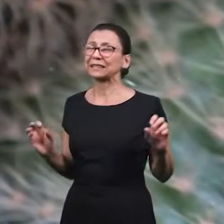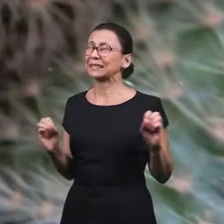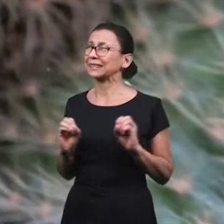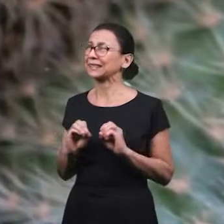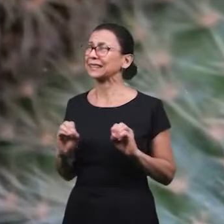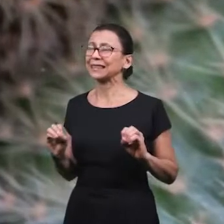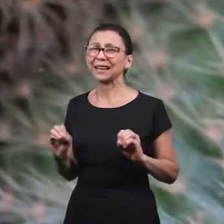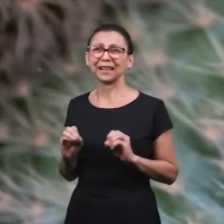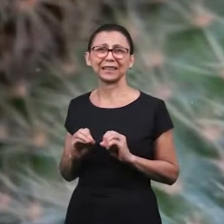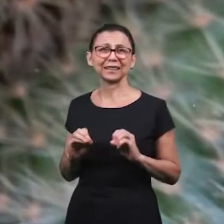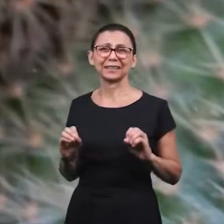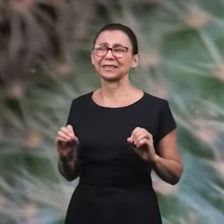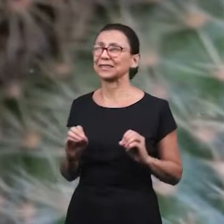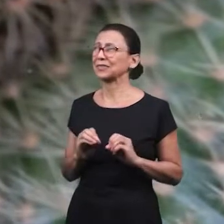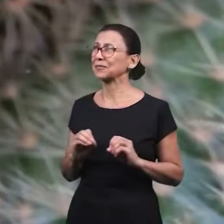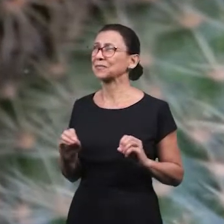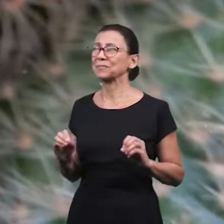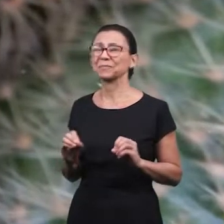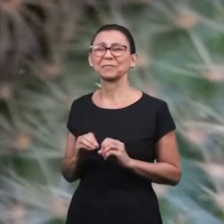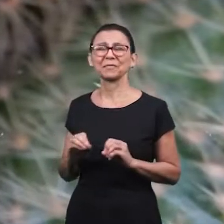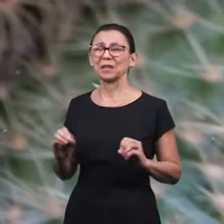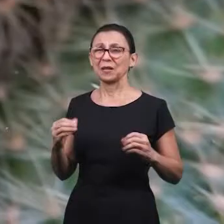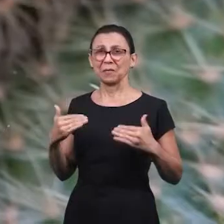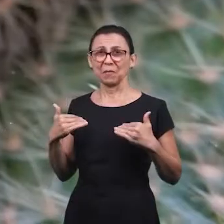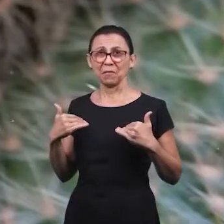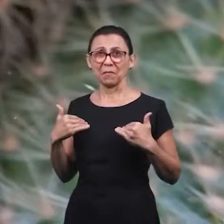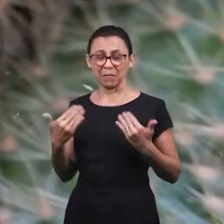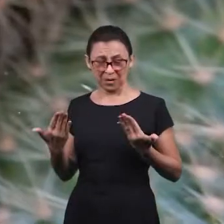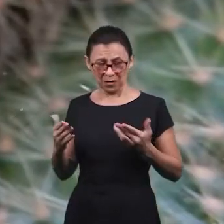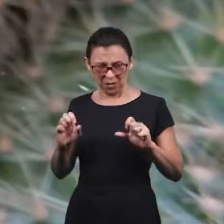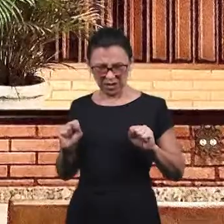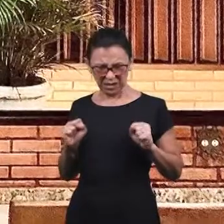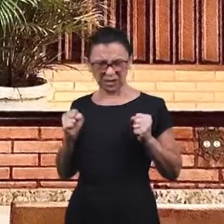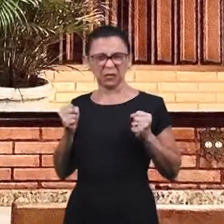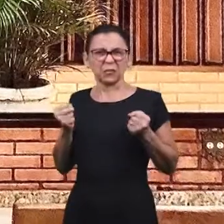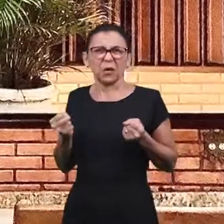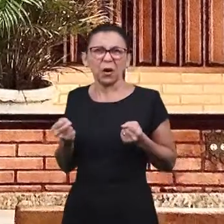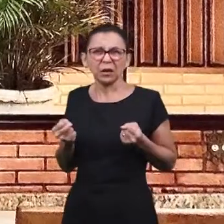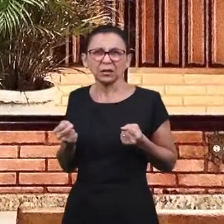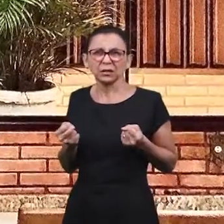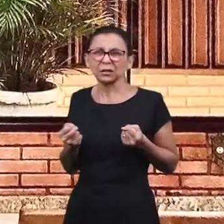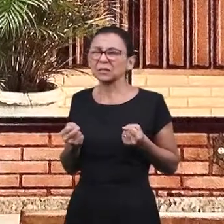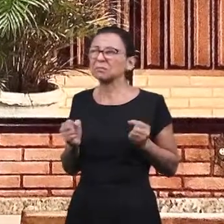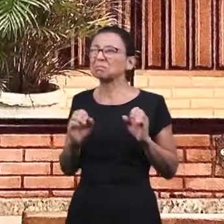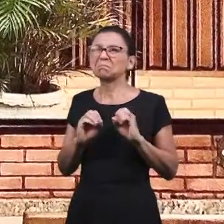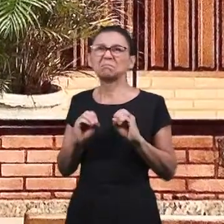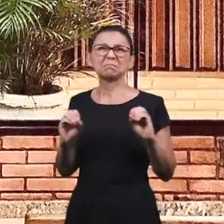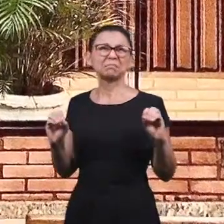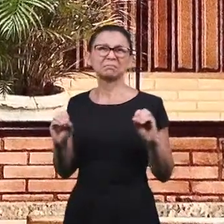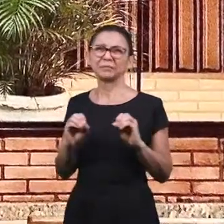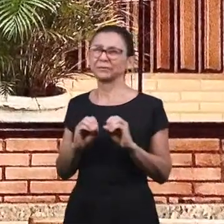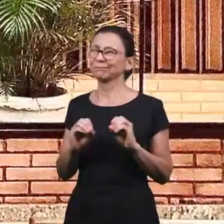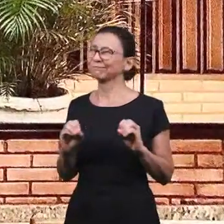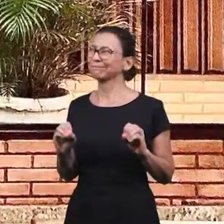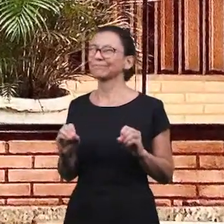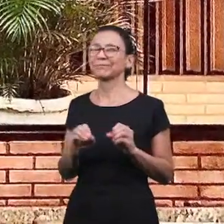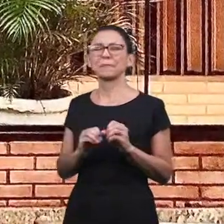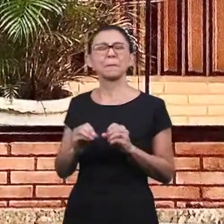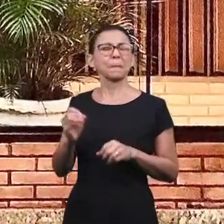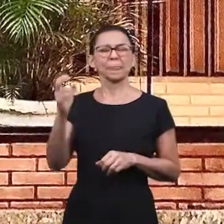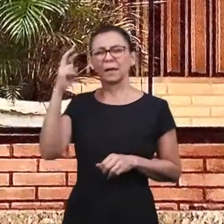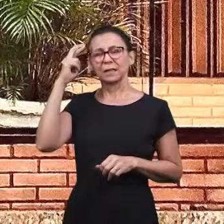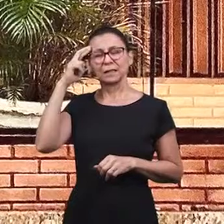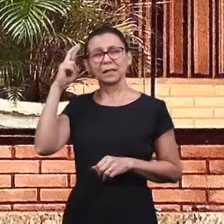И усилием моим быстро наступает конец. Если ты не примешь меня, то горе